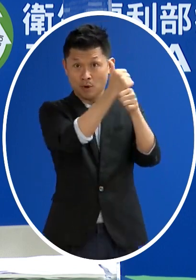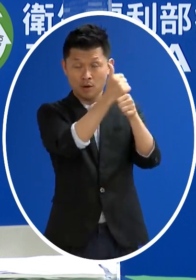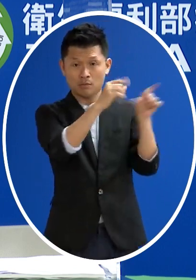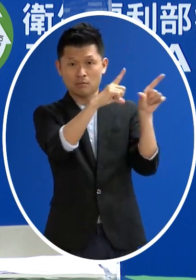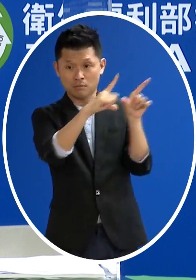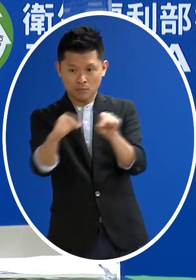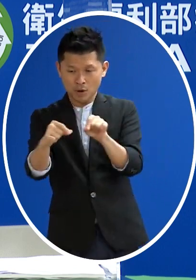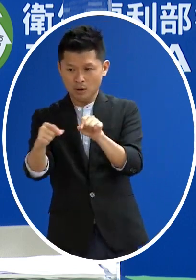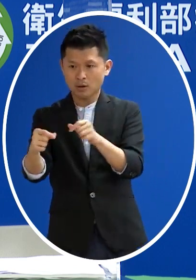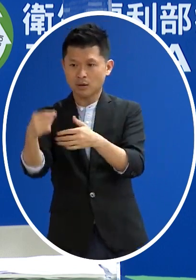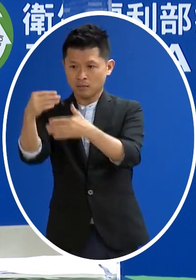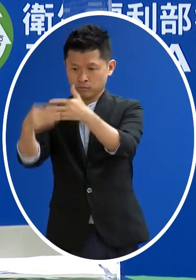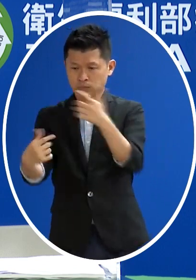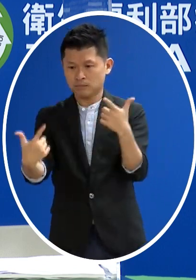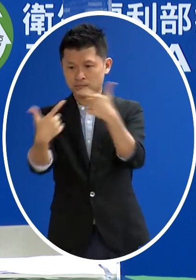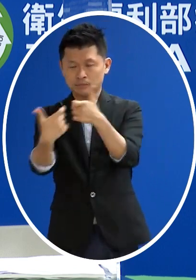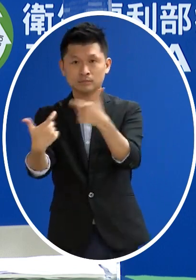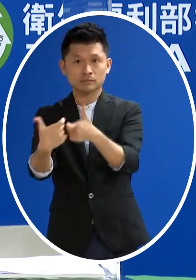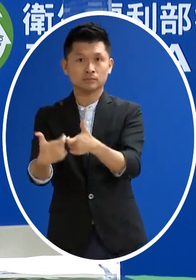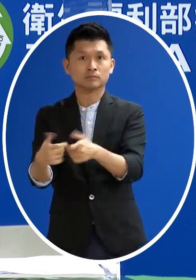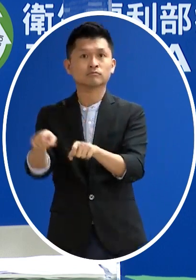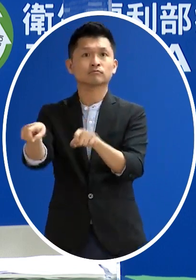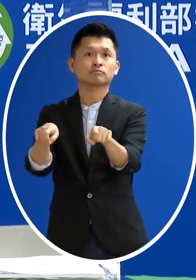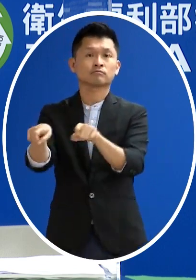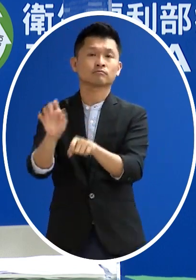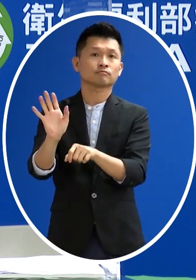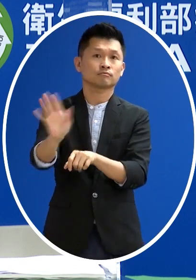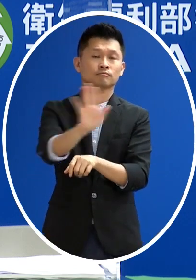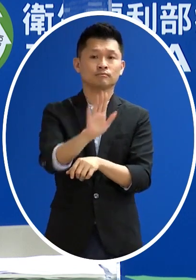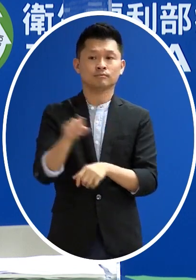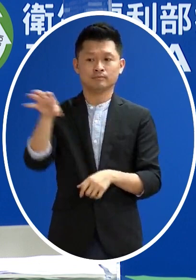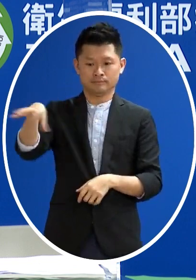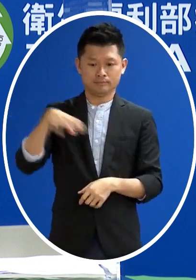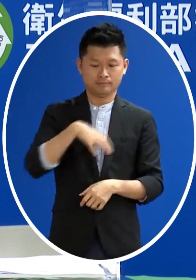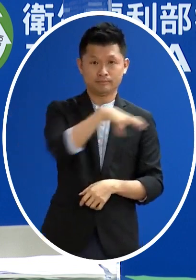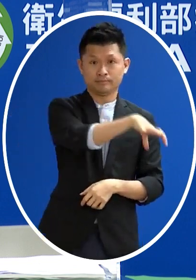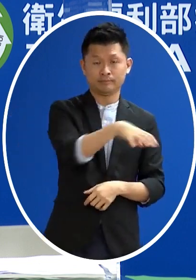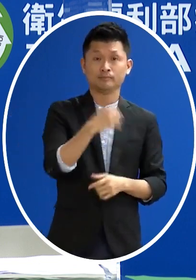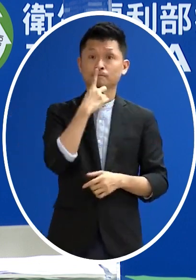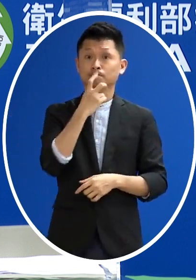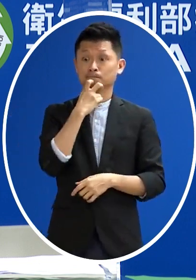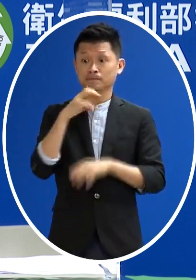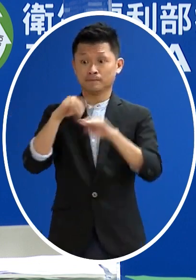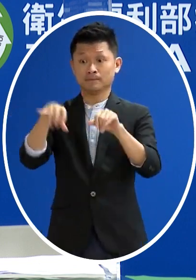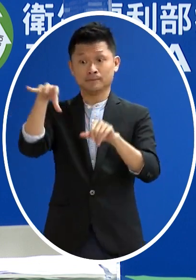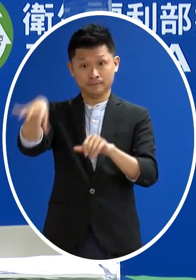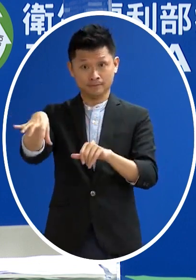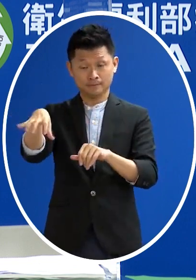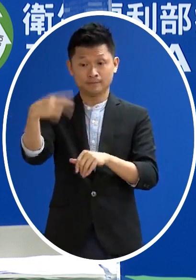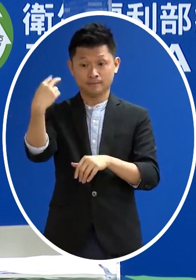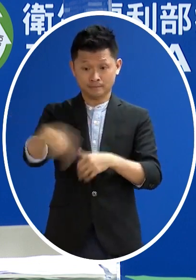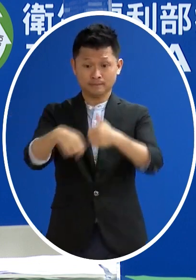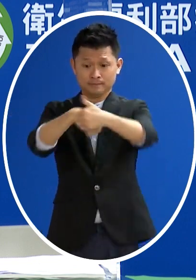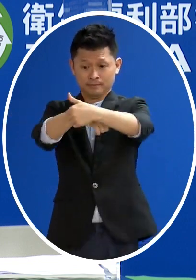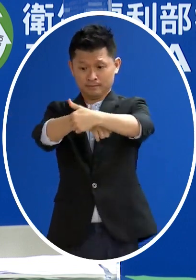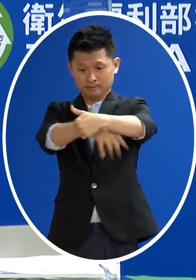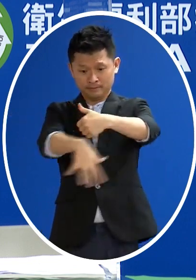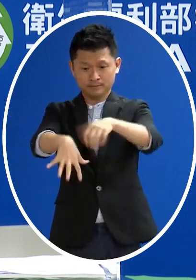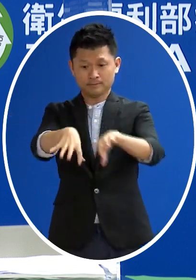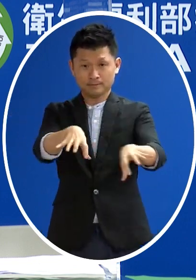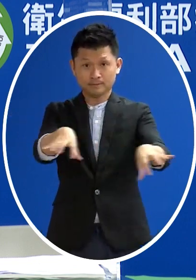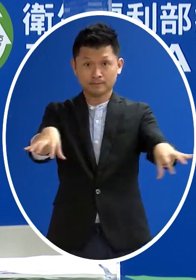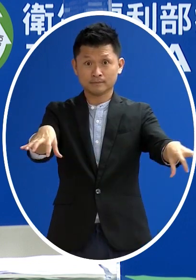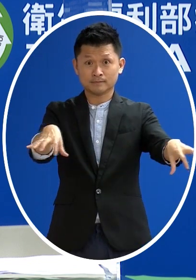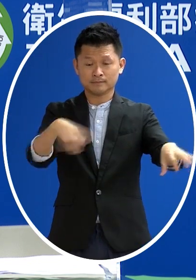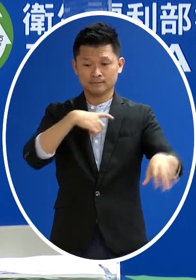行面该怎么样做。好，那这整个这个三方从中央、地方到最地方的一个最基层的我们